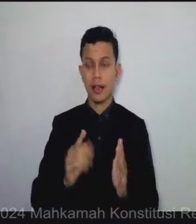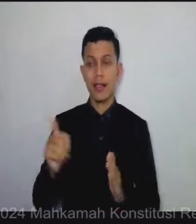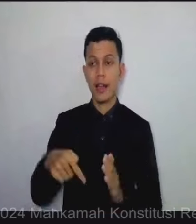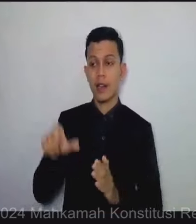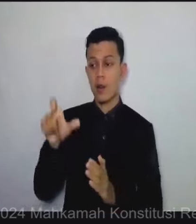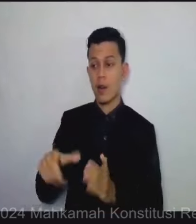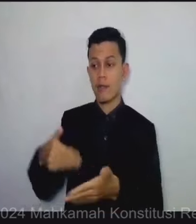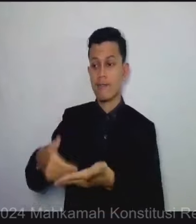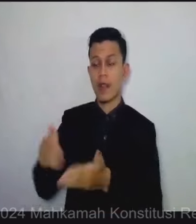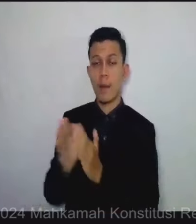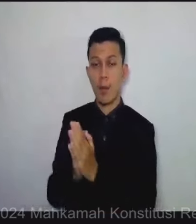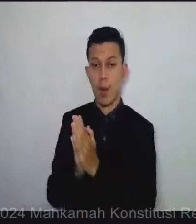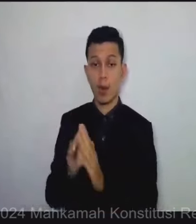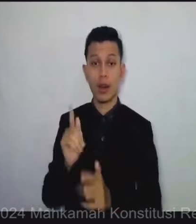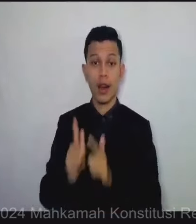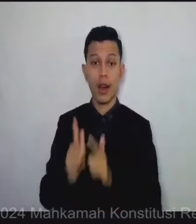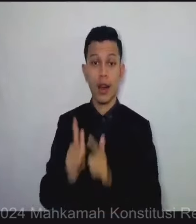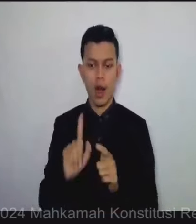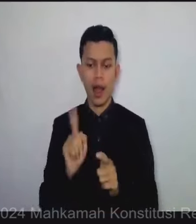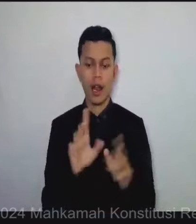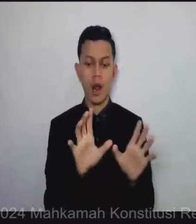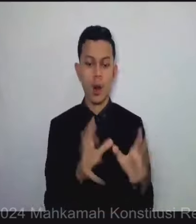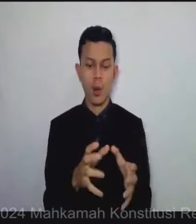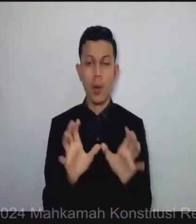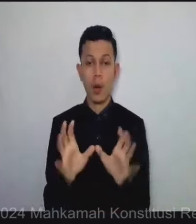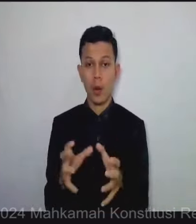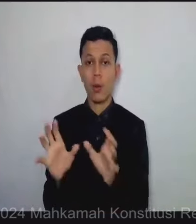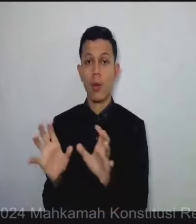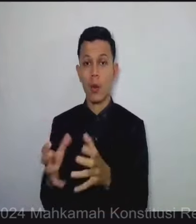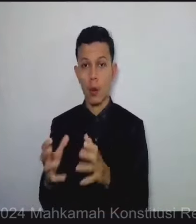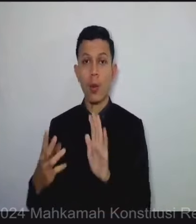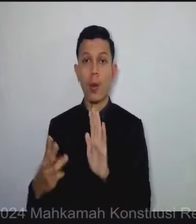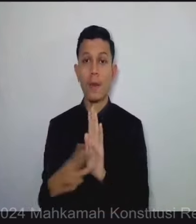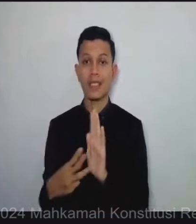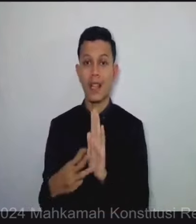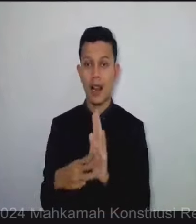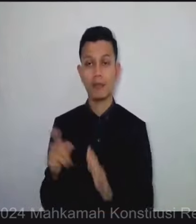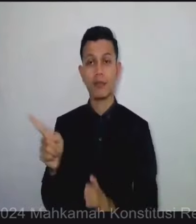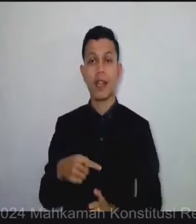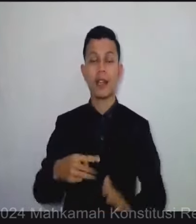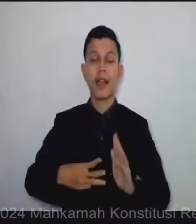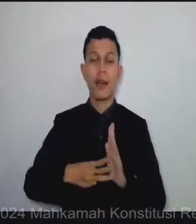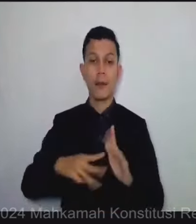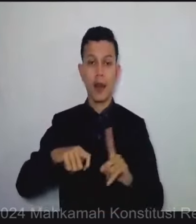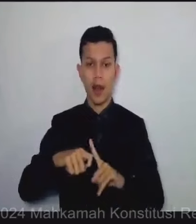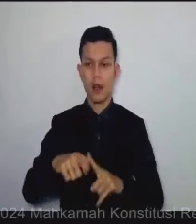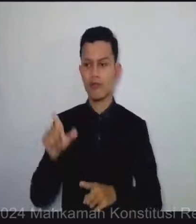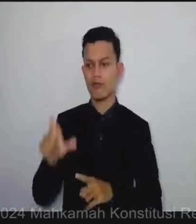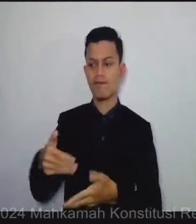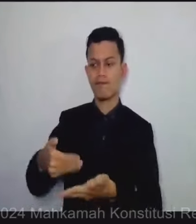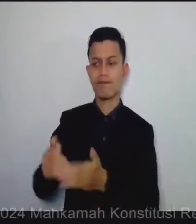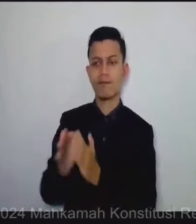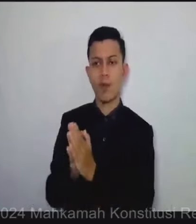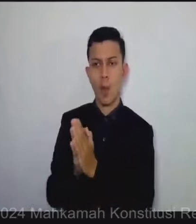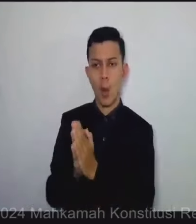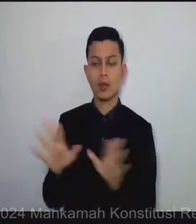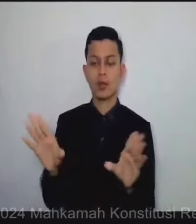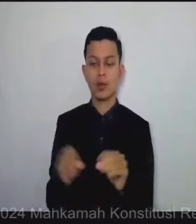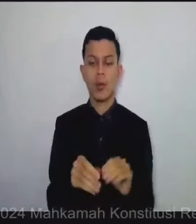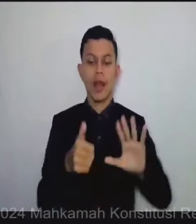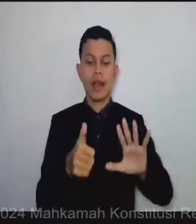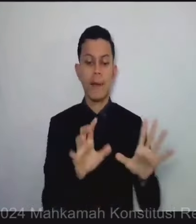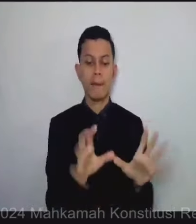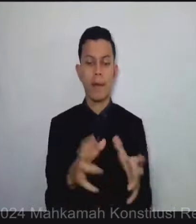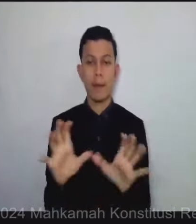pemohon apabila dilakukan pengelompokan klustter isu oleh Mahkamah maka Dar pemohon dapat dikelompokkan menjadi en klustter sebagai